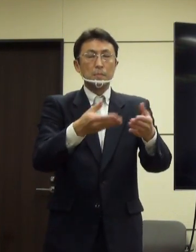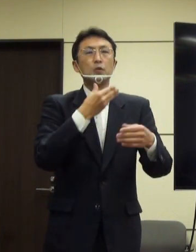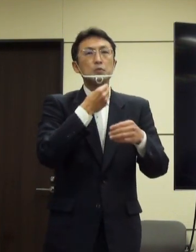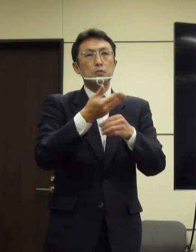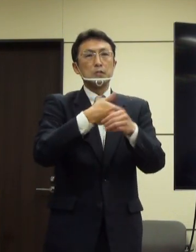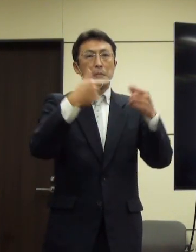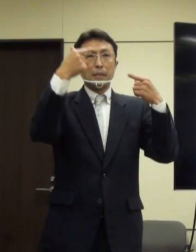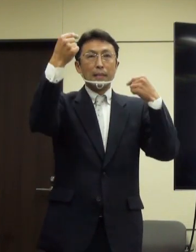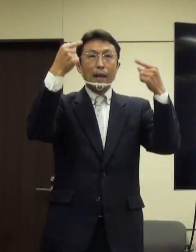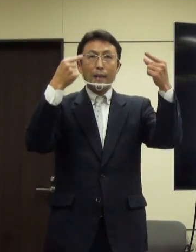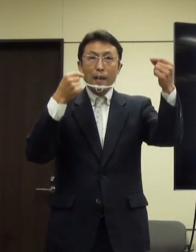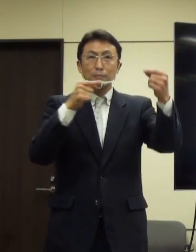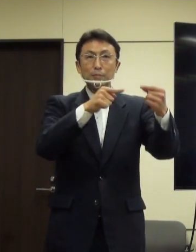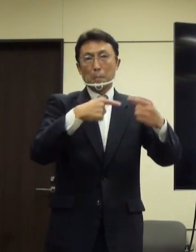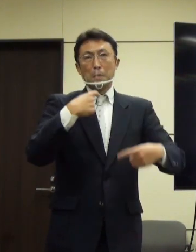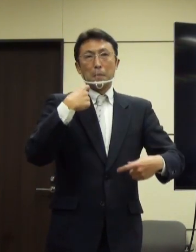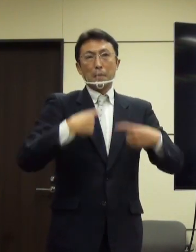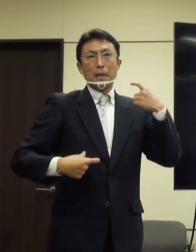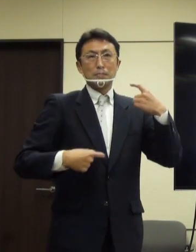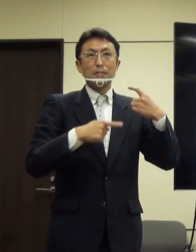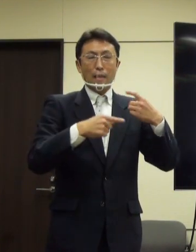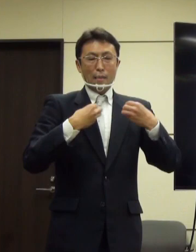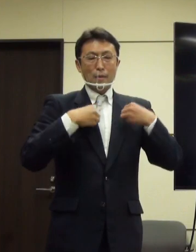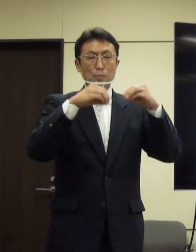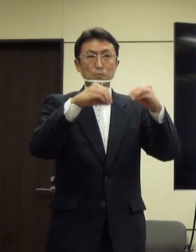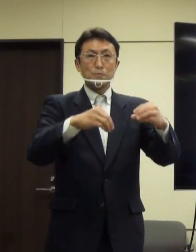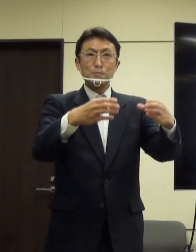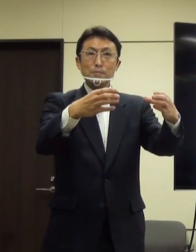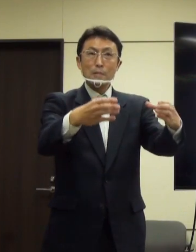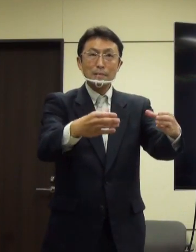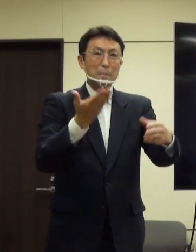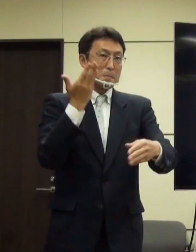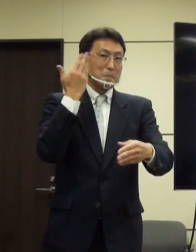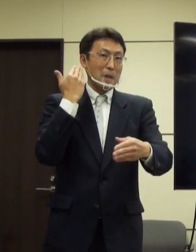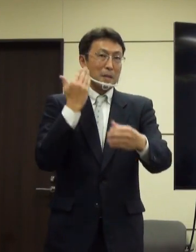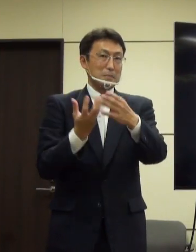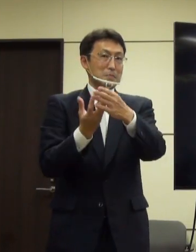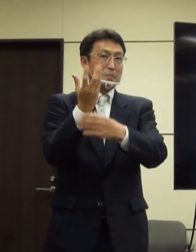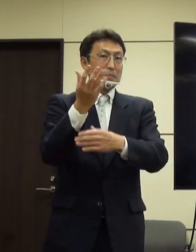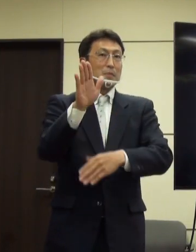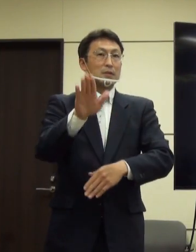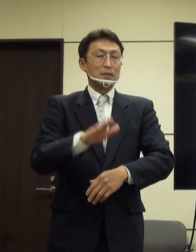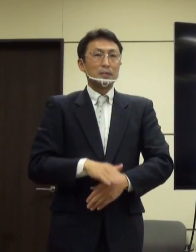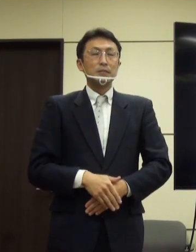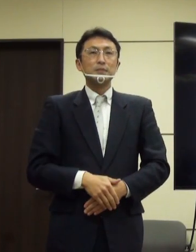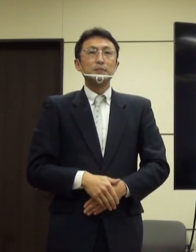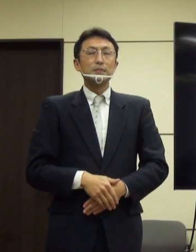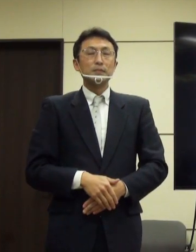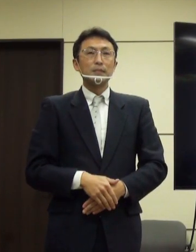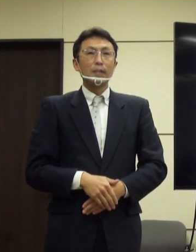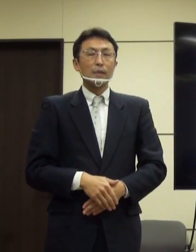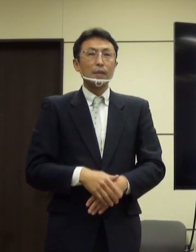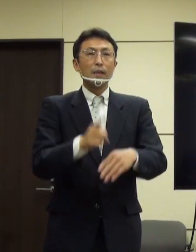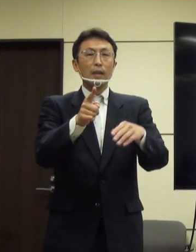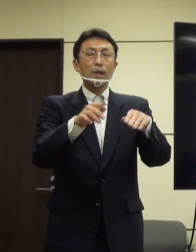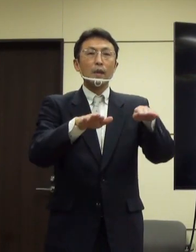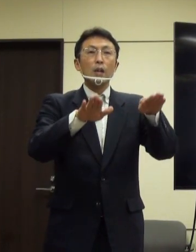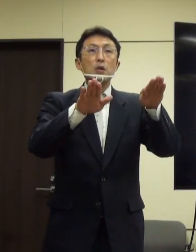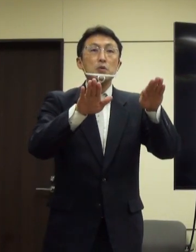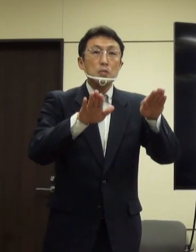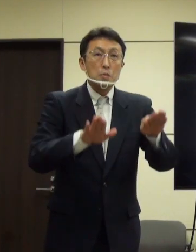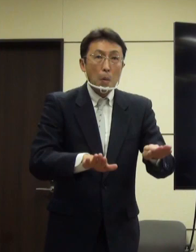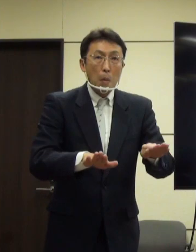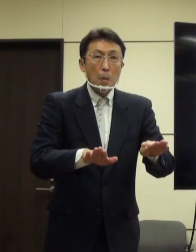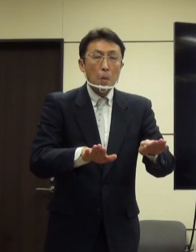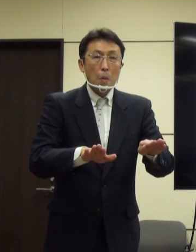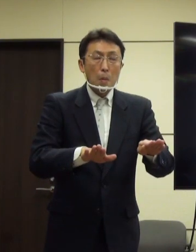の学生さんたちによるクラスターがあるわけでありますが本日まあ一連のクラスターの中に入る方々